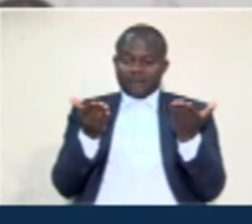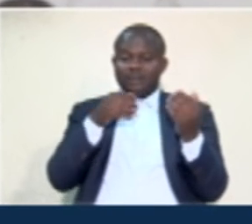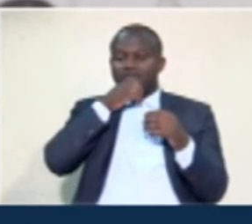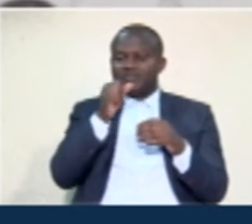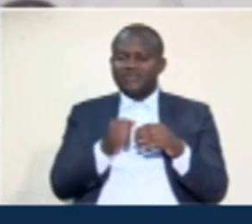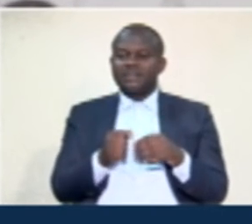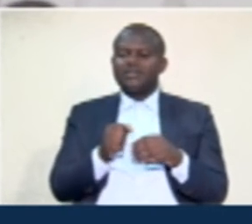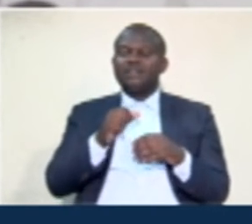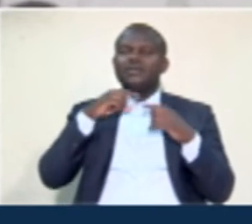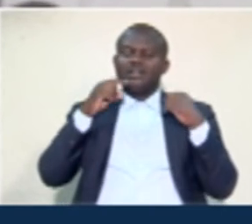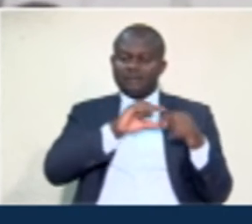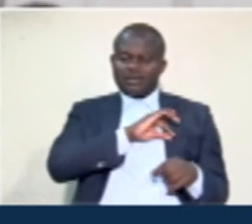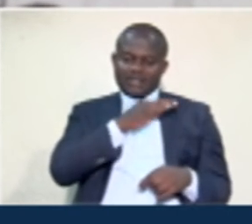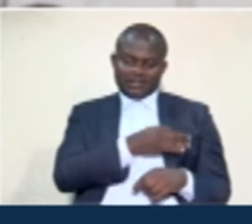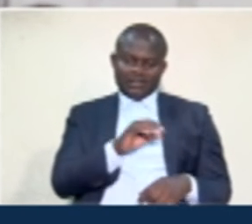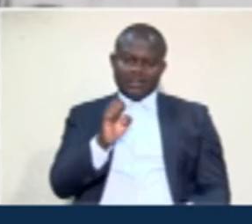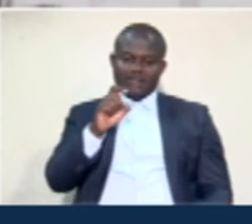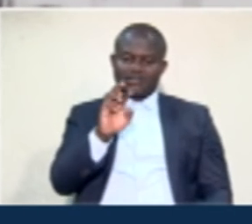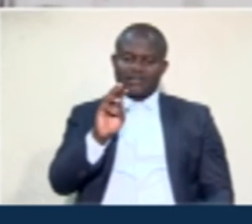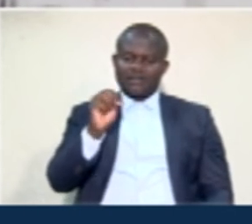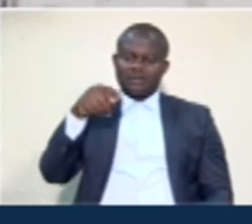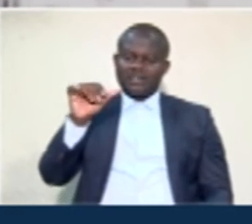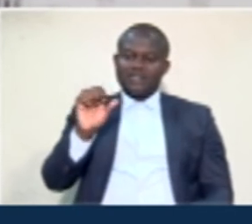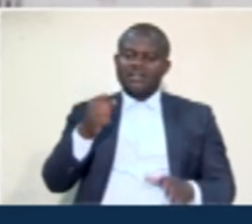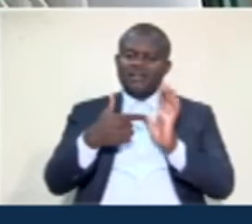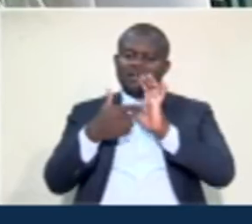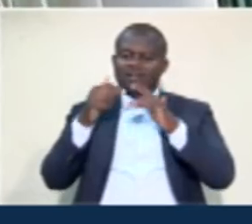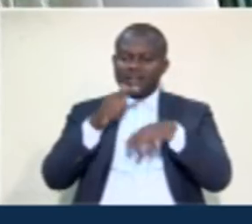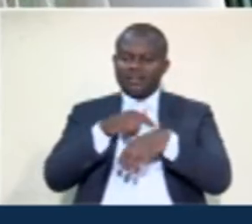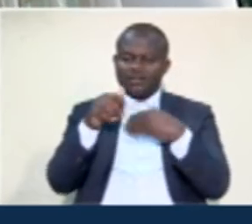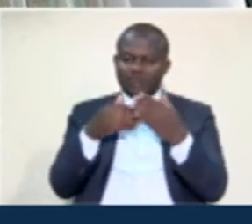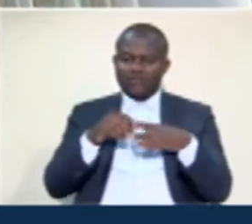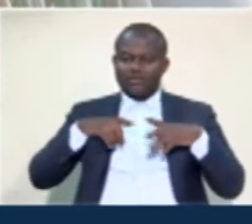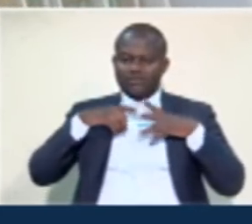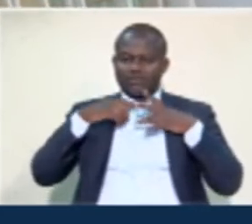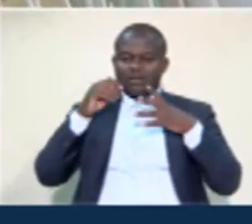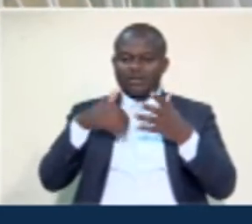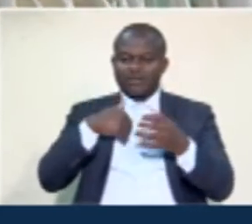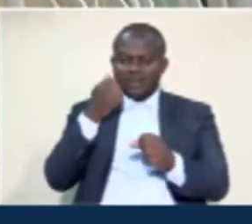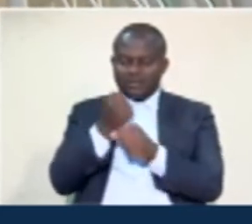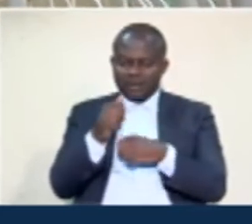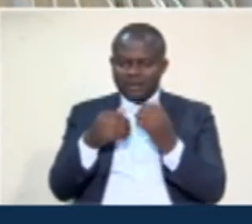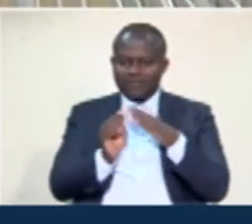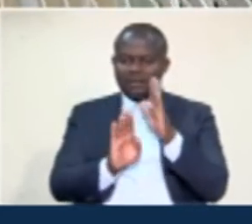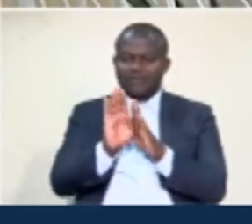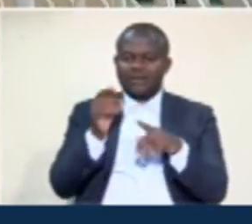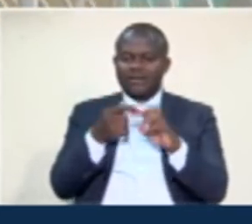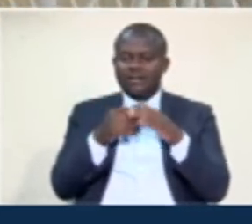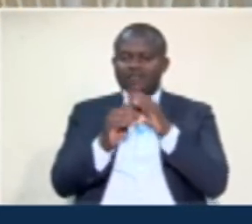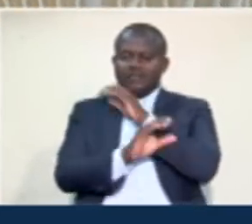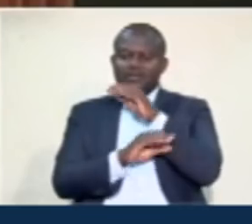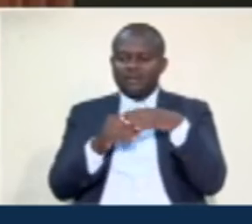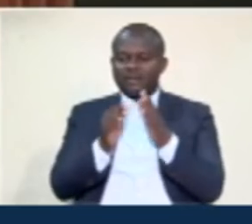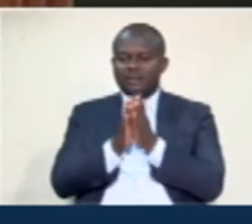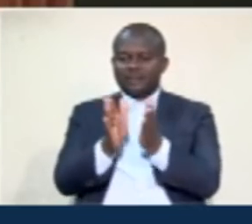umusaza Pasiteri Ezra Mpyisi uherutse kuzuza imyaka ijana agaragaza ko igihe cyose umuntu agihumeka agomba kugira umurimo akora akiteza imbere ndetse n'igihugu muri